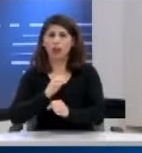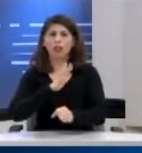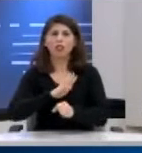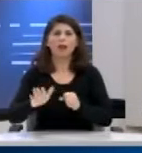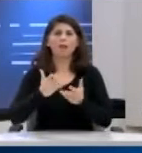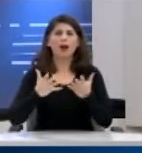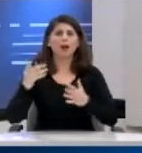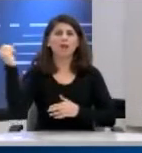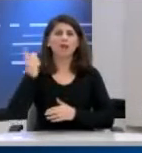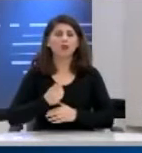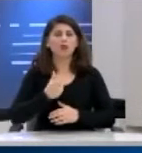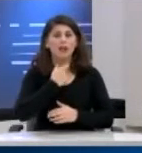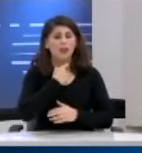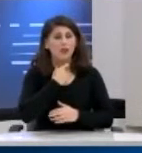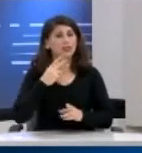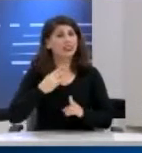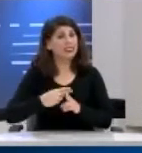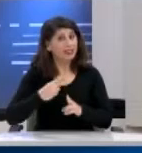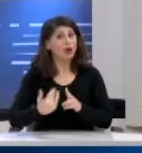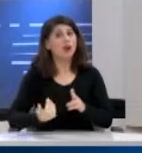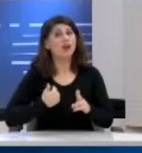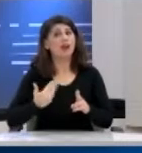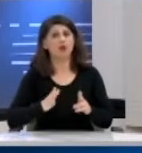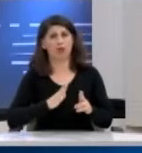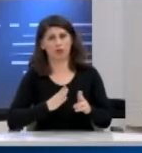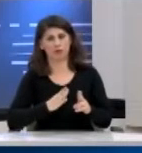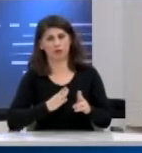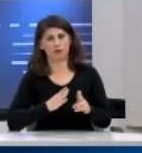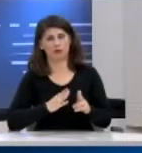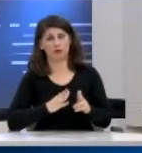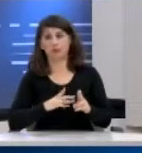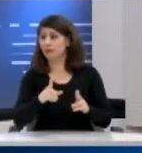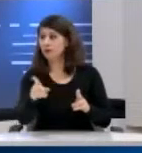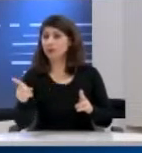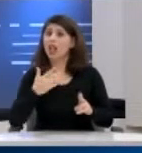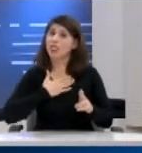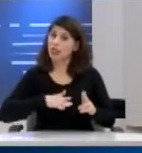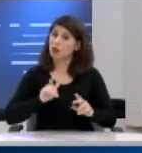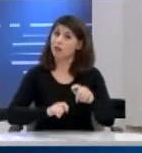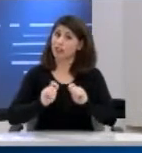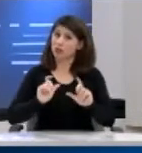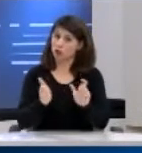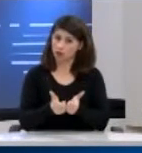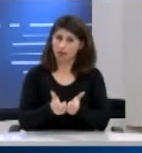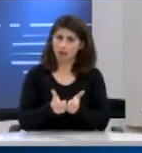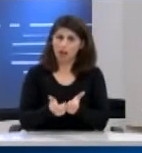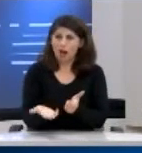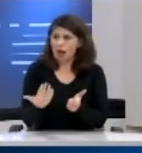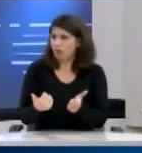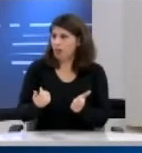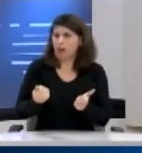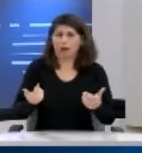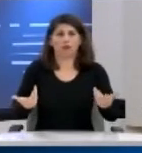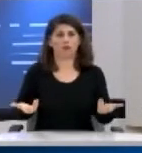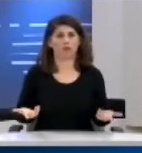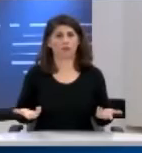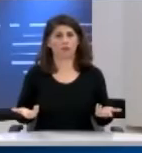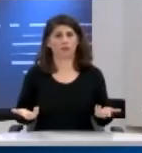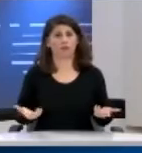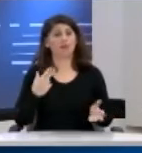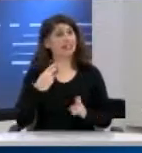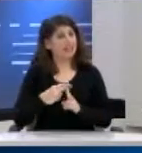μέρος αναγκών, κυρίως νέων ανθρώπων, οι οποίοι θέλουν να φτιάξουν οικογένεια και δεν έχουν αυτή τη δυνατότητα. Γιατί